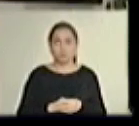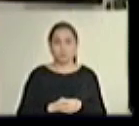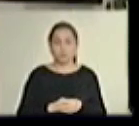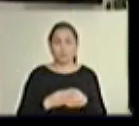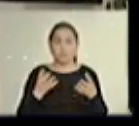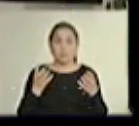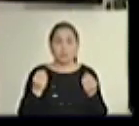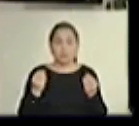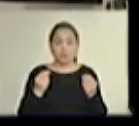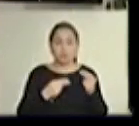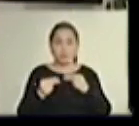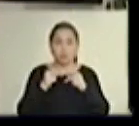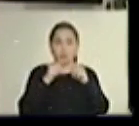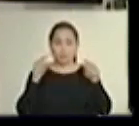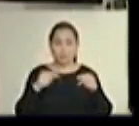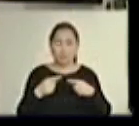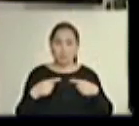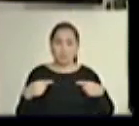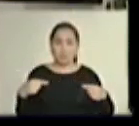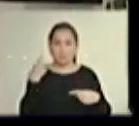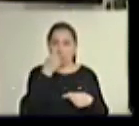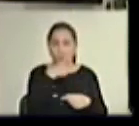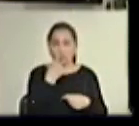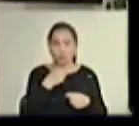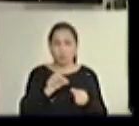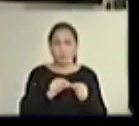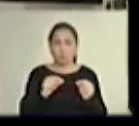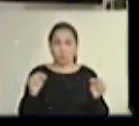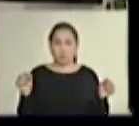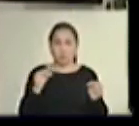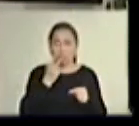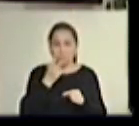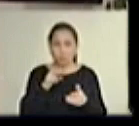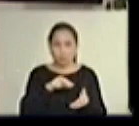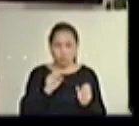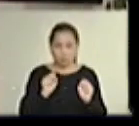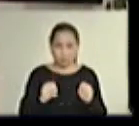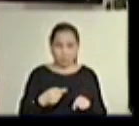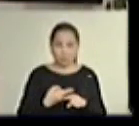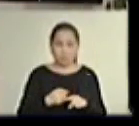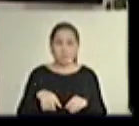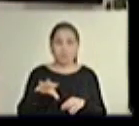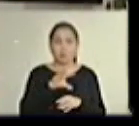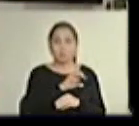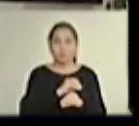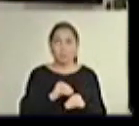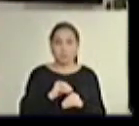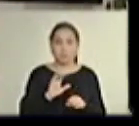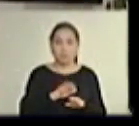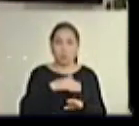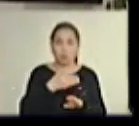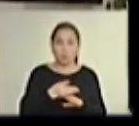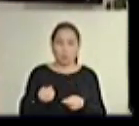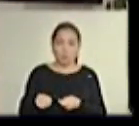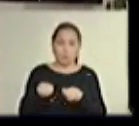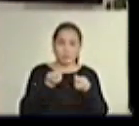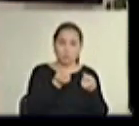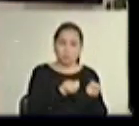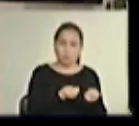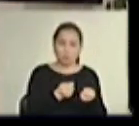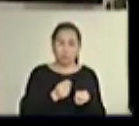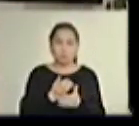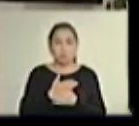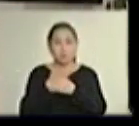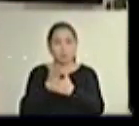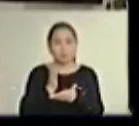Va yana rasmda turli ko'rinishdagi chig'iriqlarni kuzatishingiz mumkin. Bularning barchasi og'ir yuklarni ko'tarishda